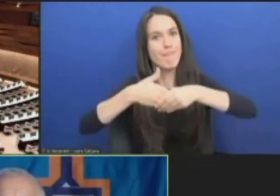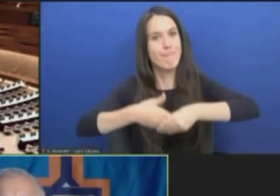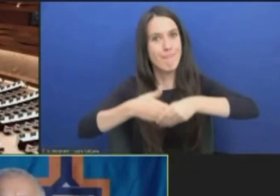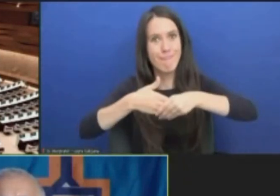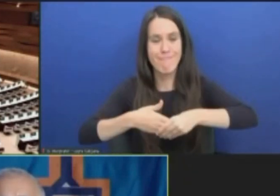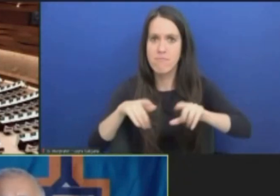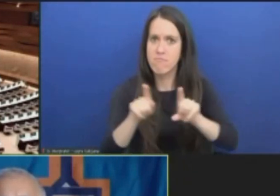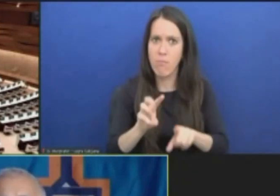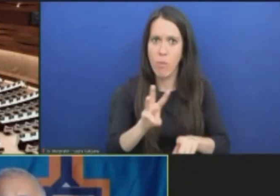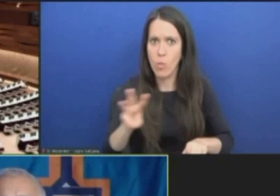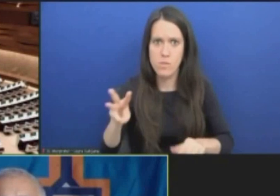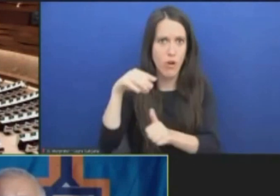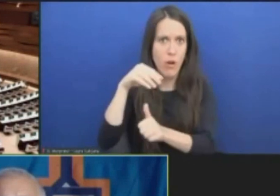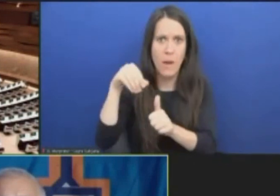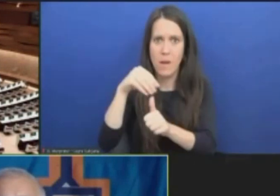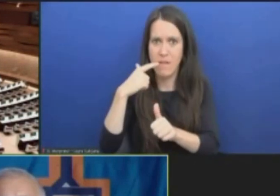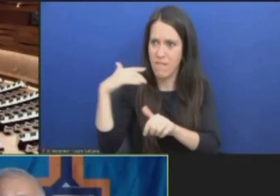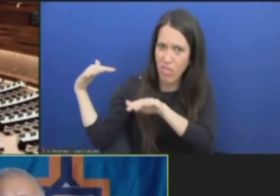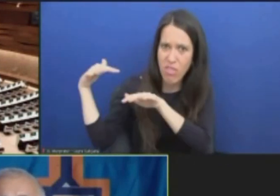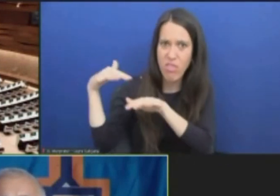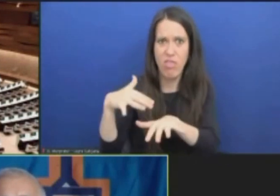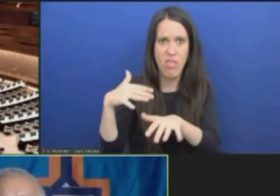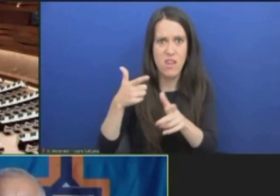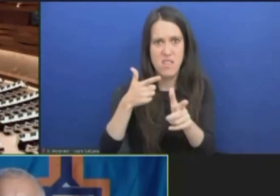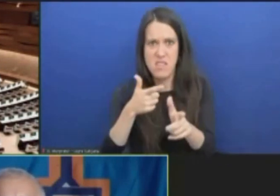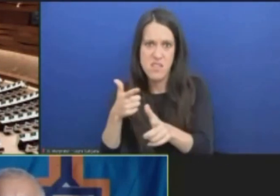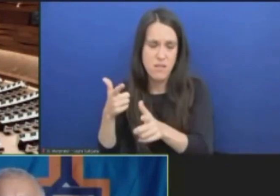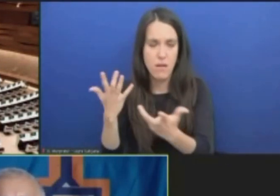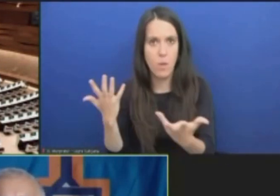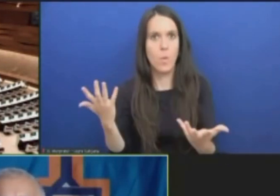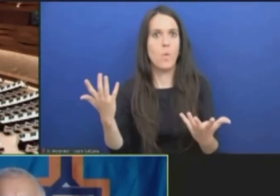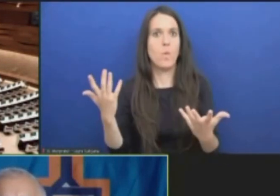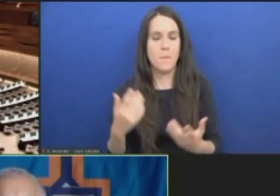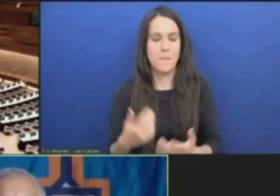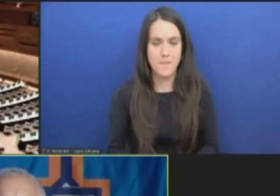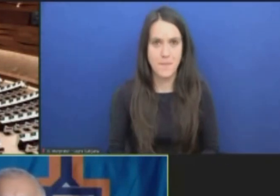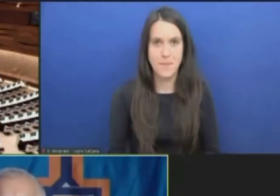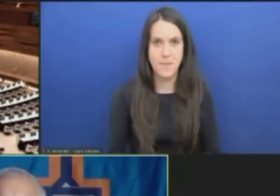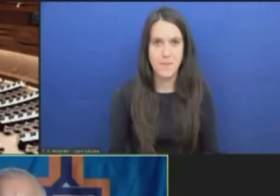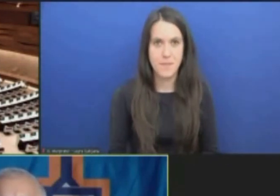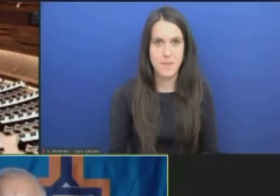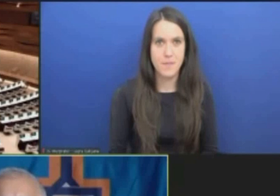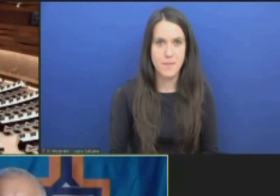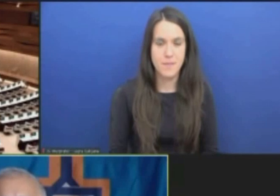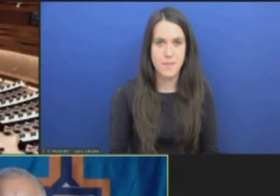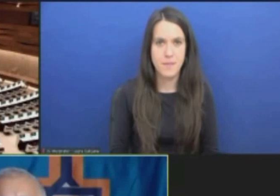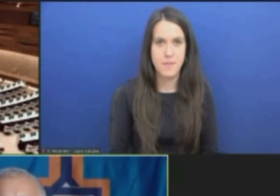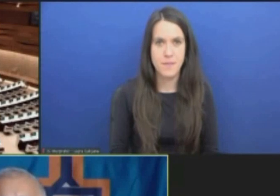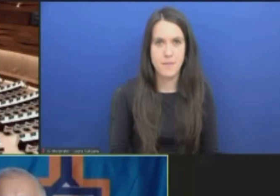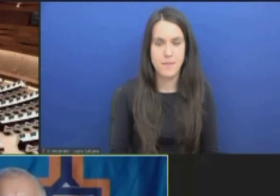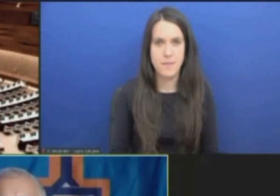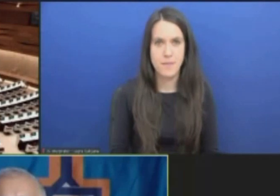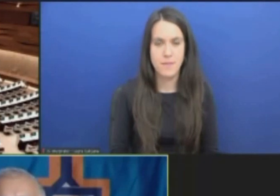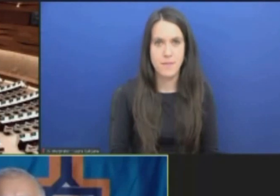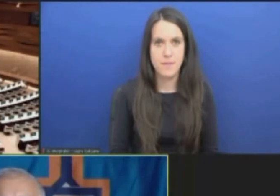человек азербайджана турецкий тандем намерена нападал на коренное население уничтожал природную среду арцаха используя в частности